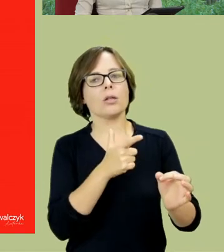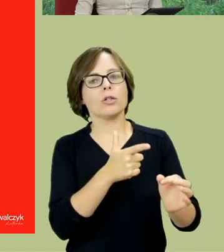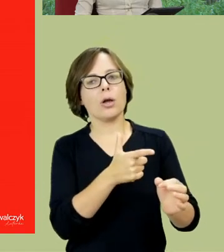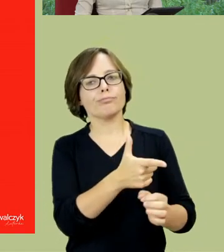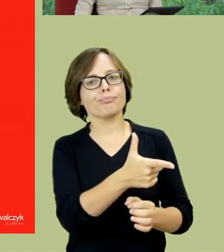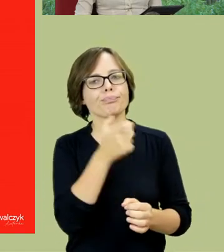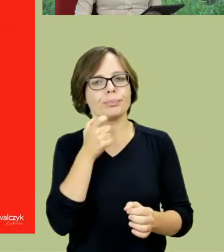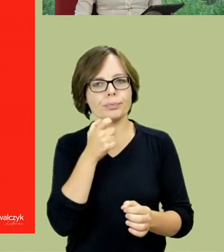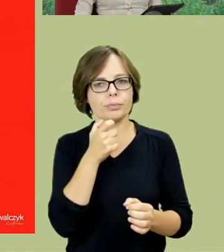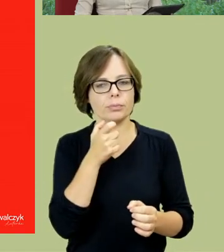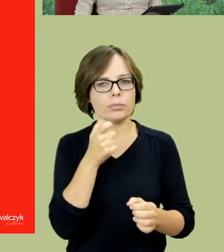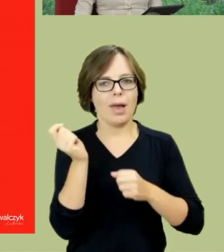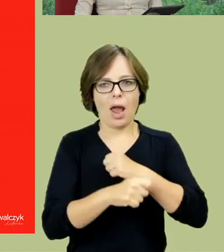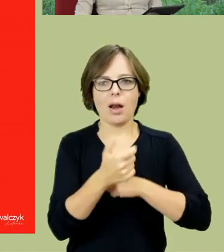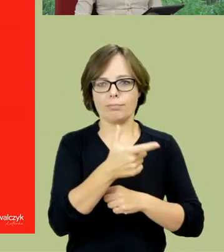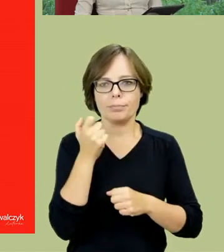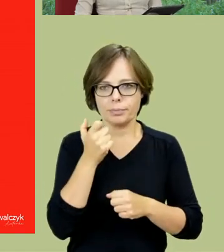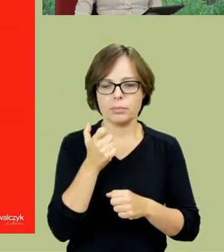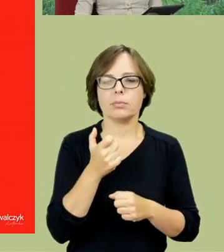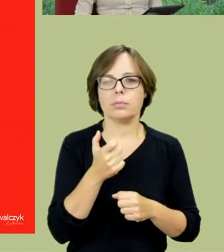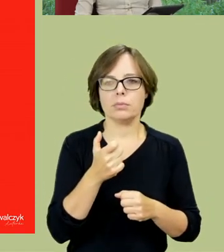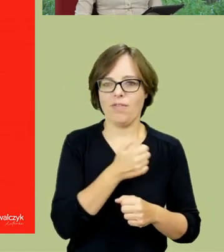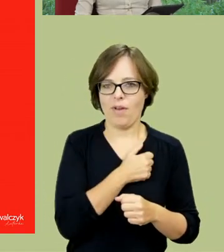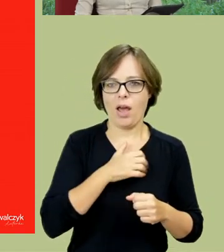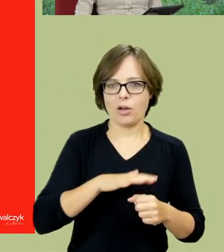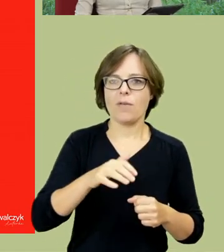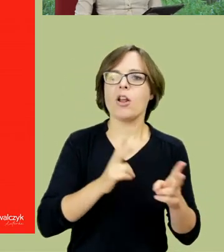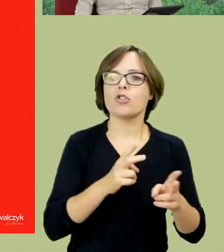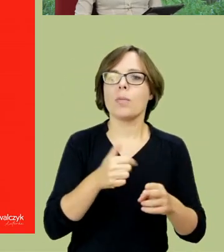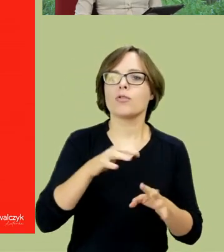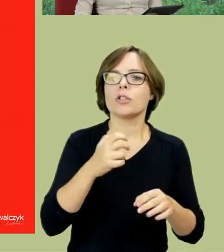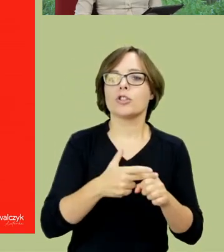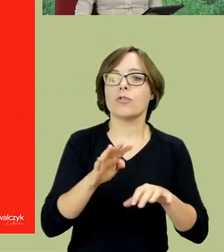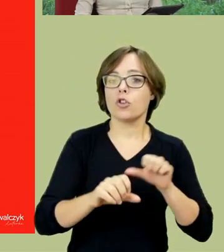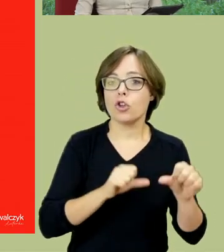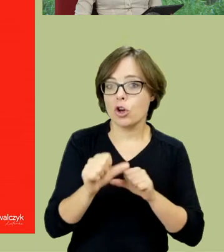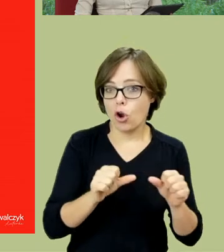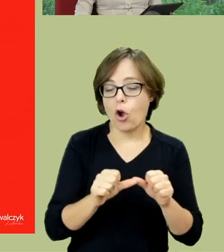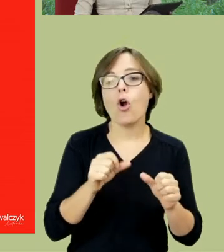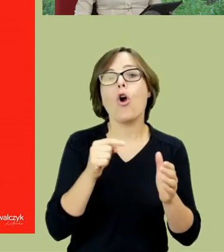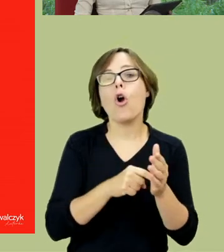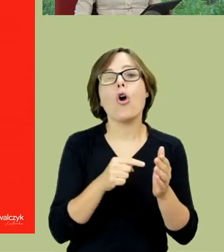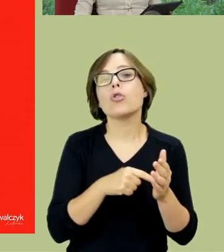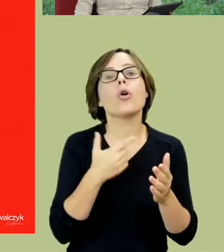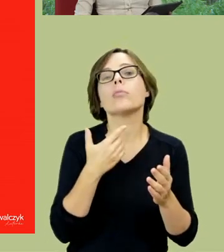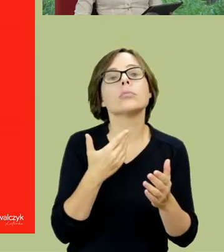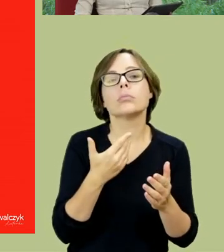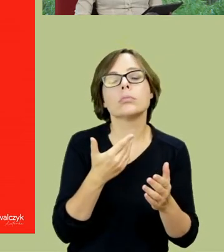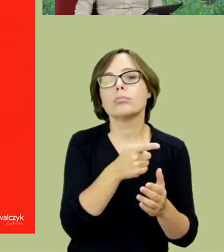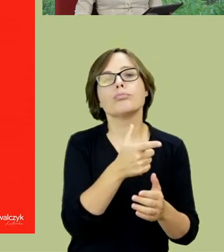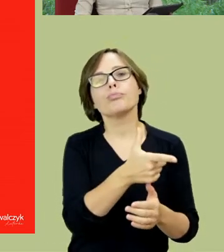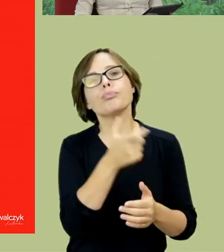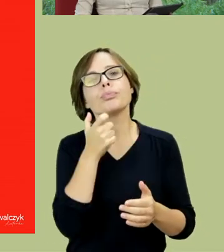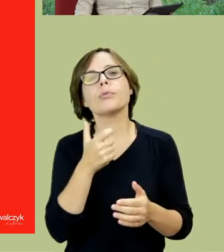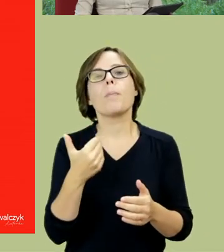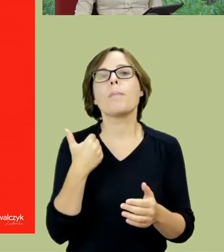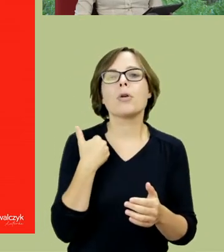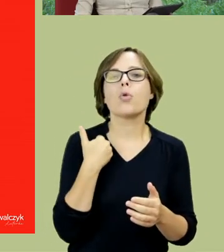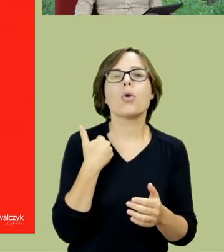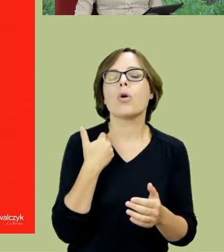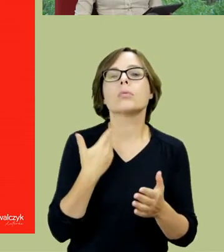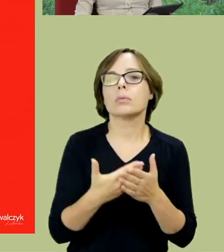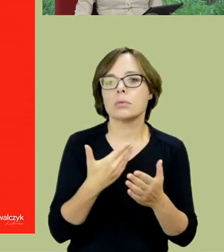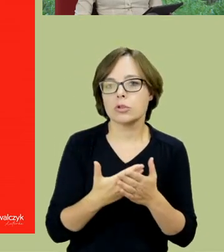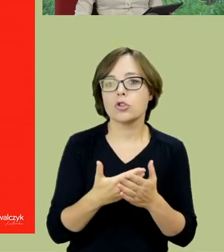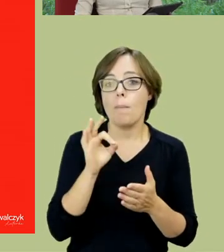Warszawie w listopadzie 1939 roku wykonano właśnie za taką akcję małego sabotażu, czyli